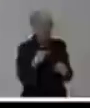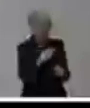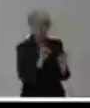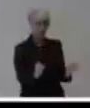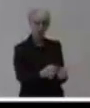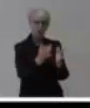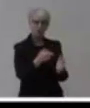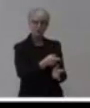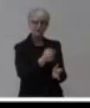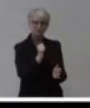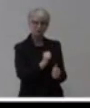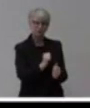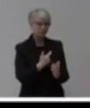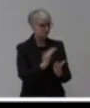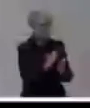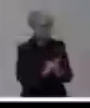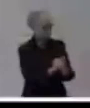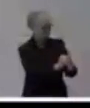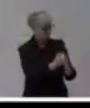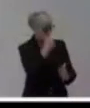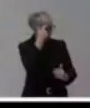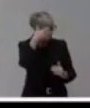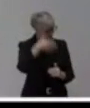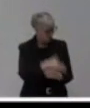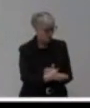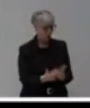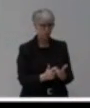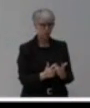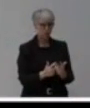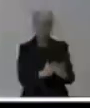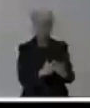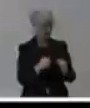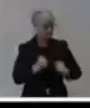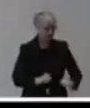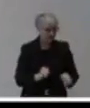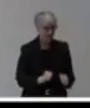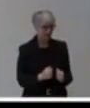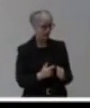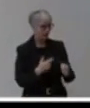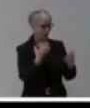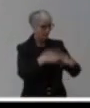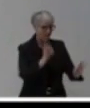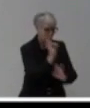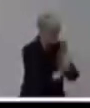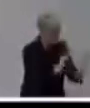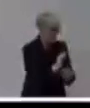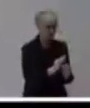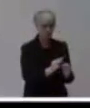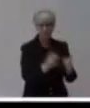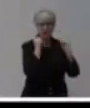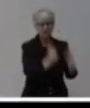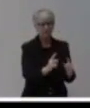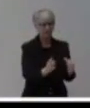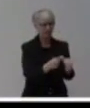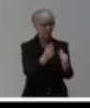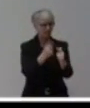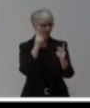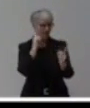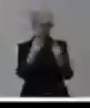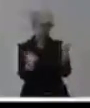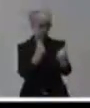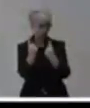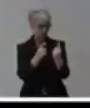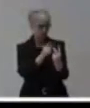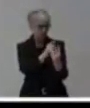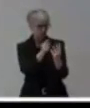l'occasione per un supporto psicologico, supporto sanitario, supporto educativo, a seconda dei casi, per